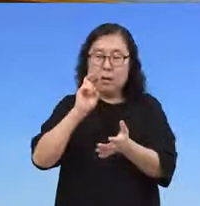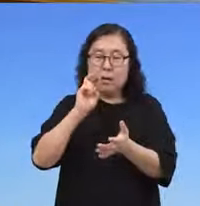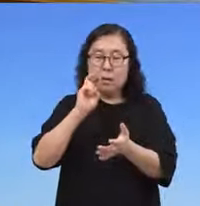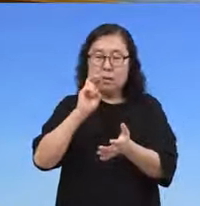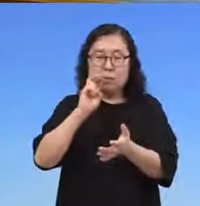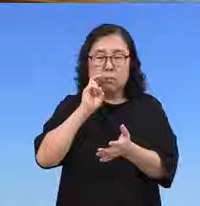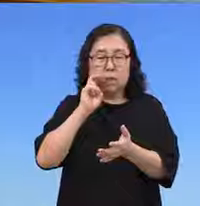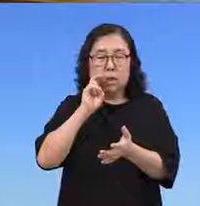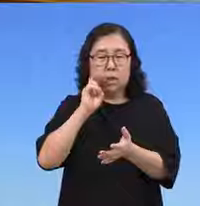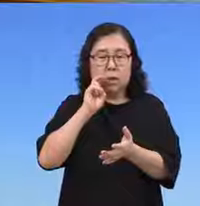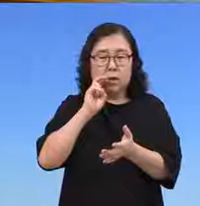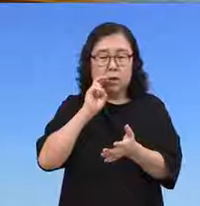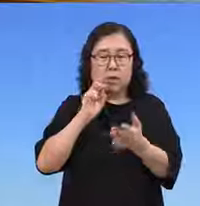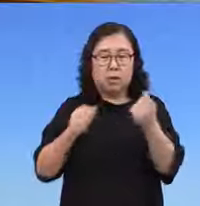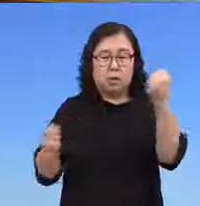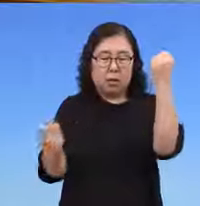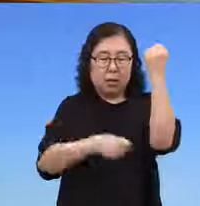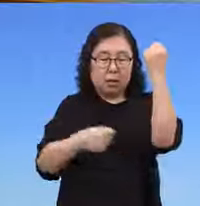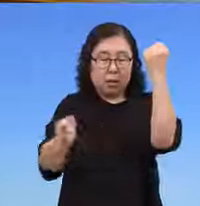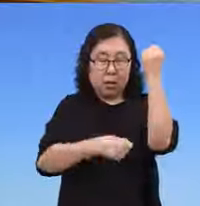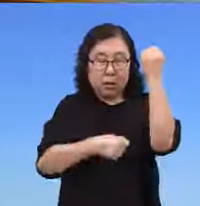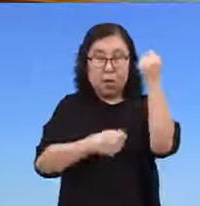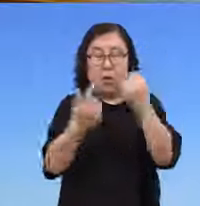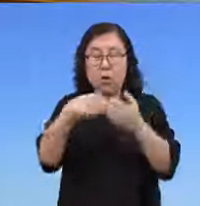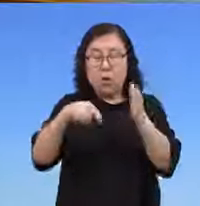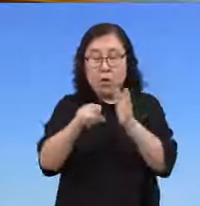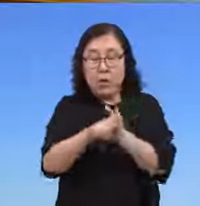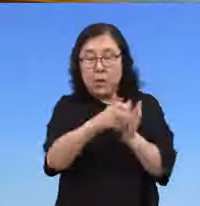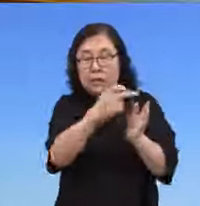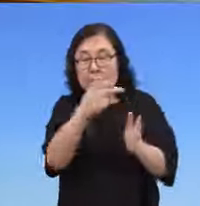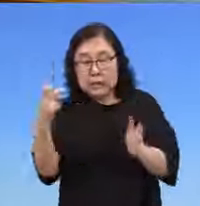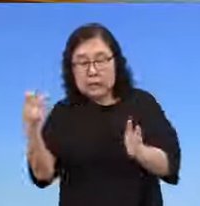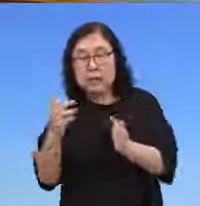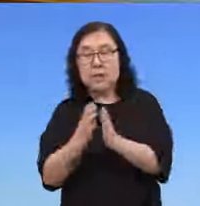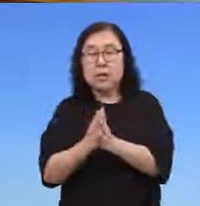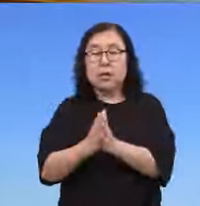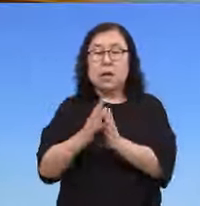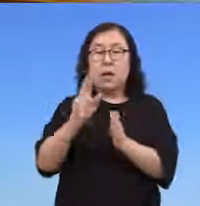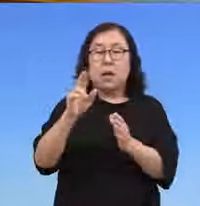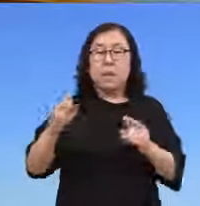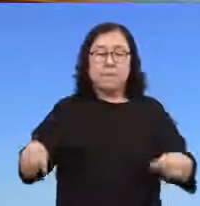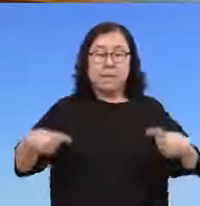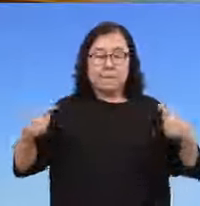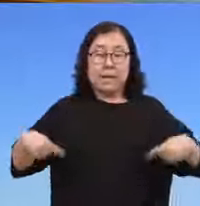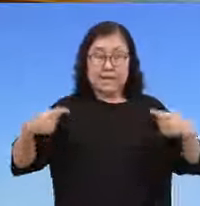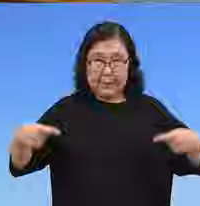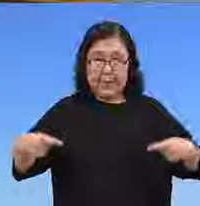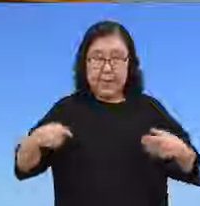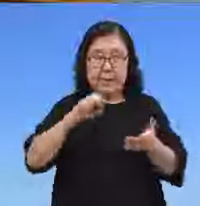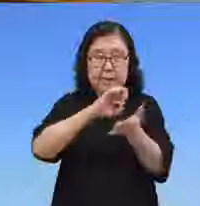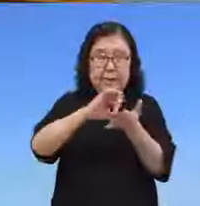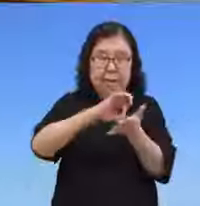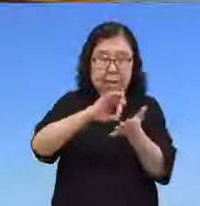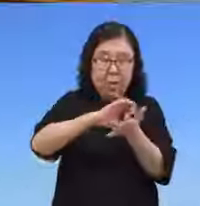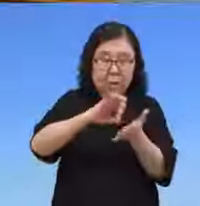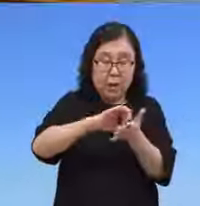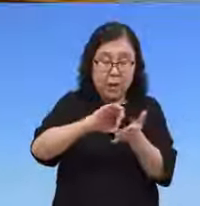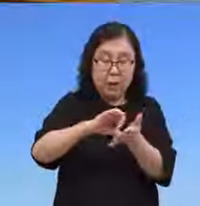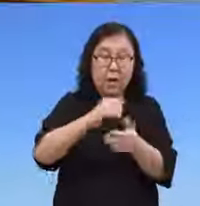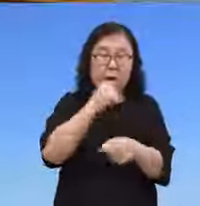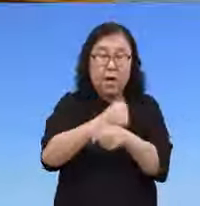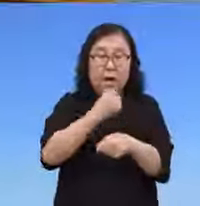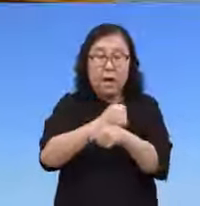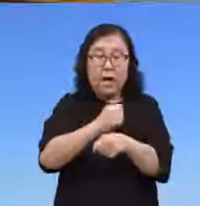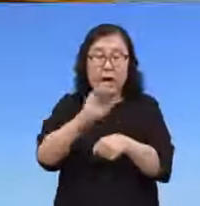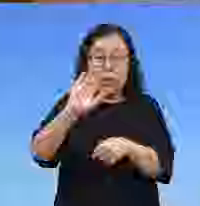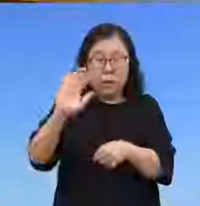그 밀타작을 한다고 하는데, 아니 왜 기드온은 지금 그 밀타작을 이렇게 좁은 포도주 밭에서 포도주